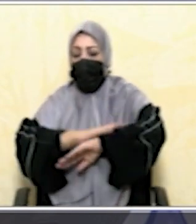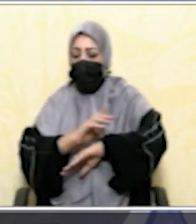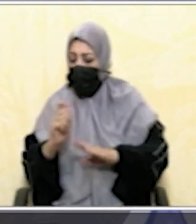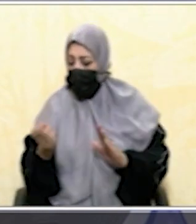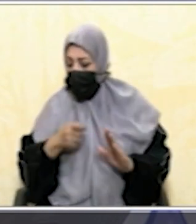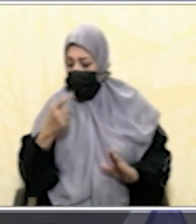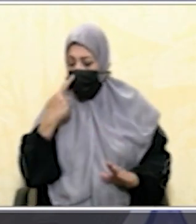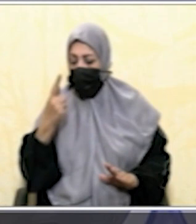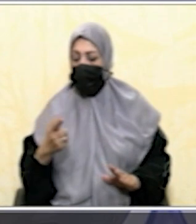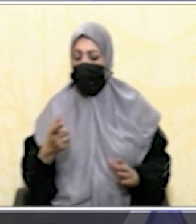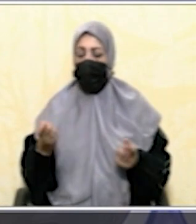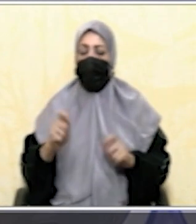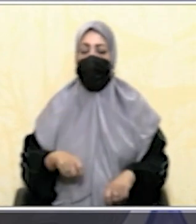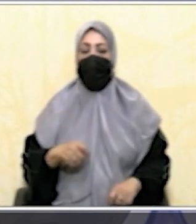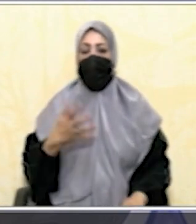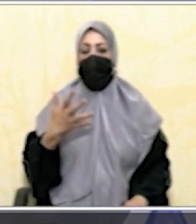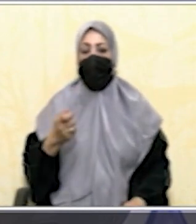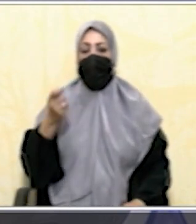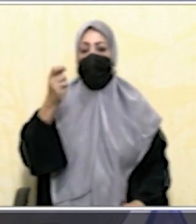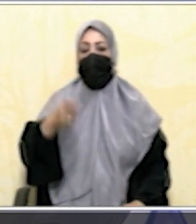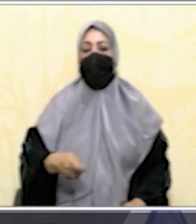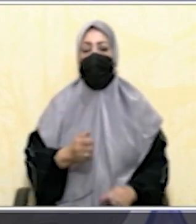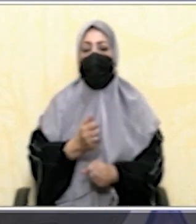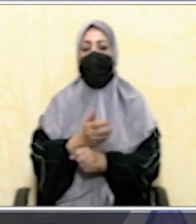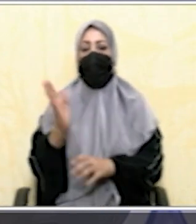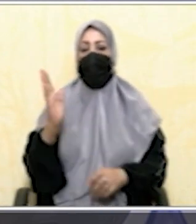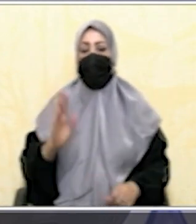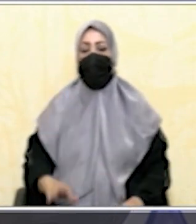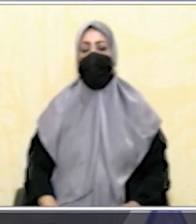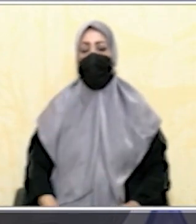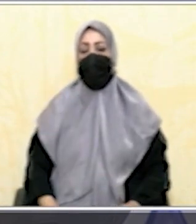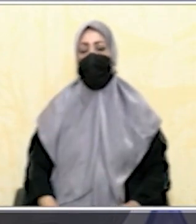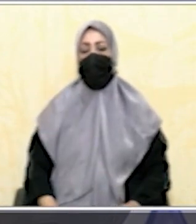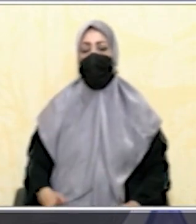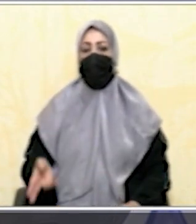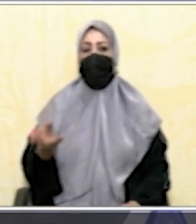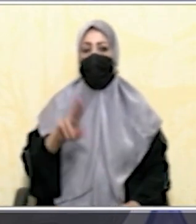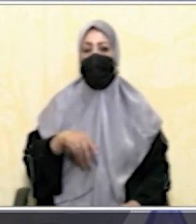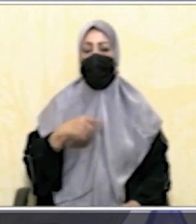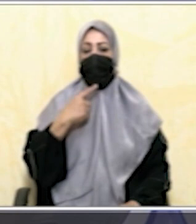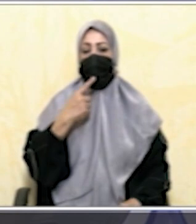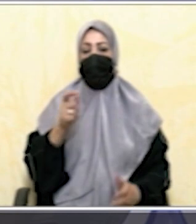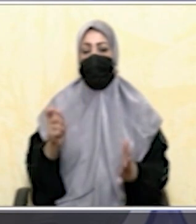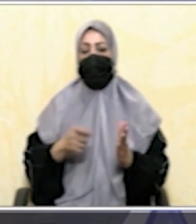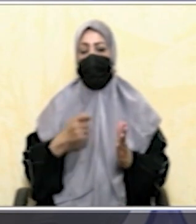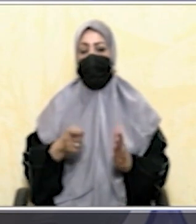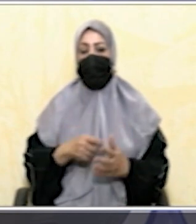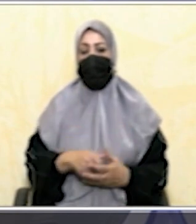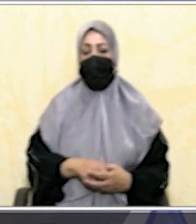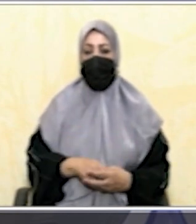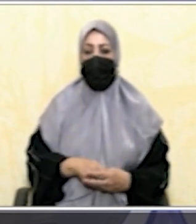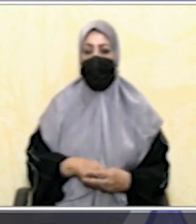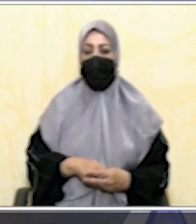لكن اذا كان كاتبين ليره ذهب ما يقولش والله كانت الليره الذهب في ذلك الوقت تساوي يعني مبلغ